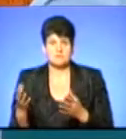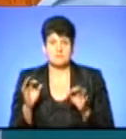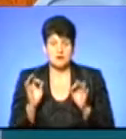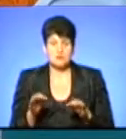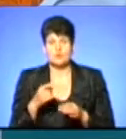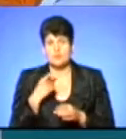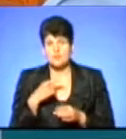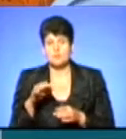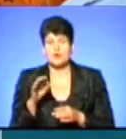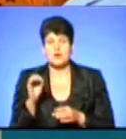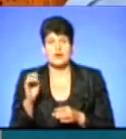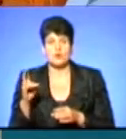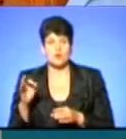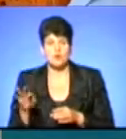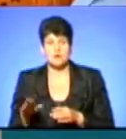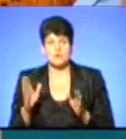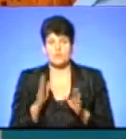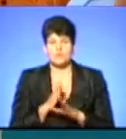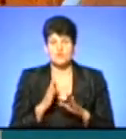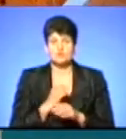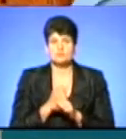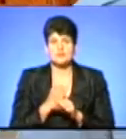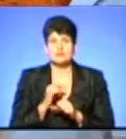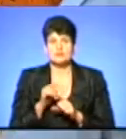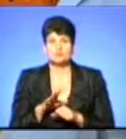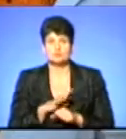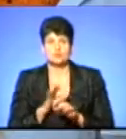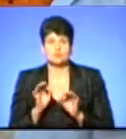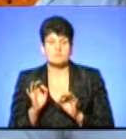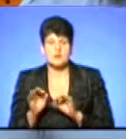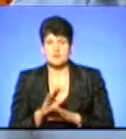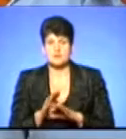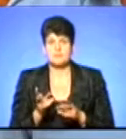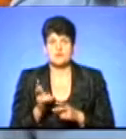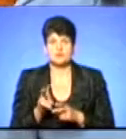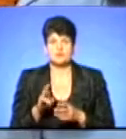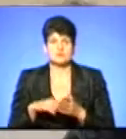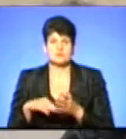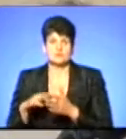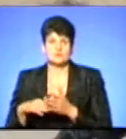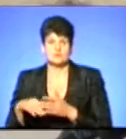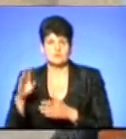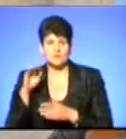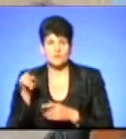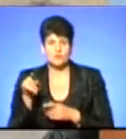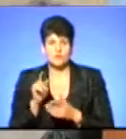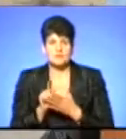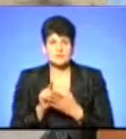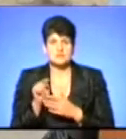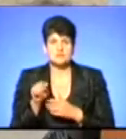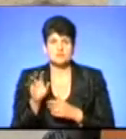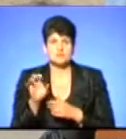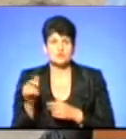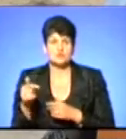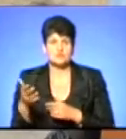про екологію, повітря, то, але ви так зробіть, щоб було нормально того, а ні такого прийшов і вже штрафує хлопа. А він має пенсію